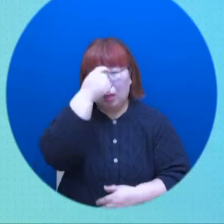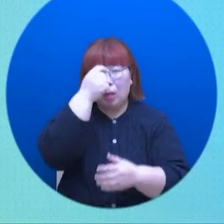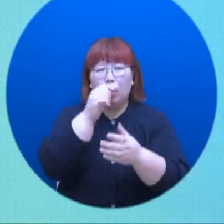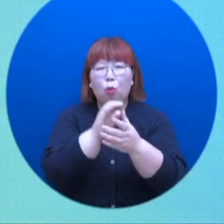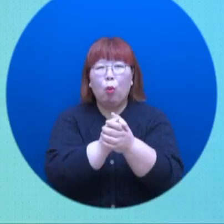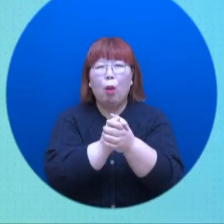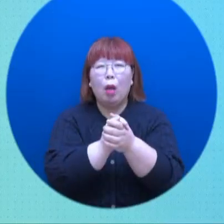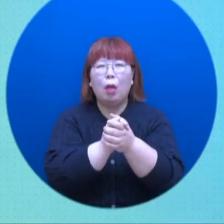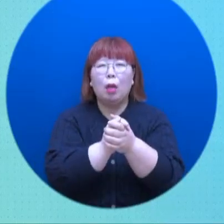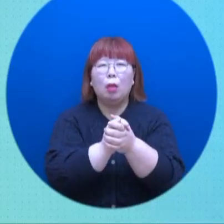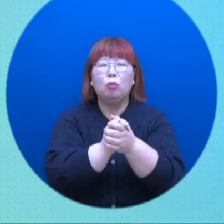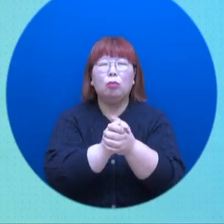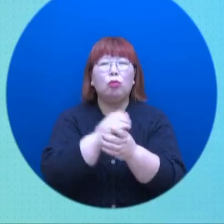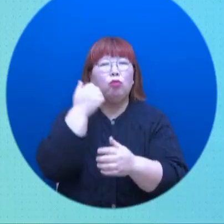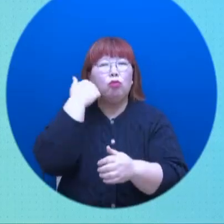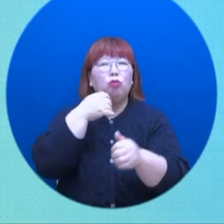누구냐,